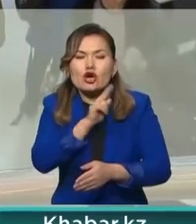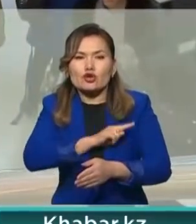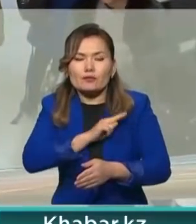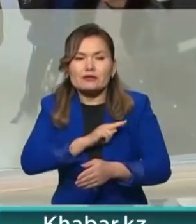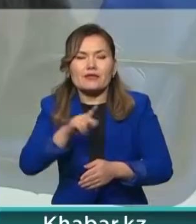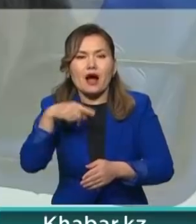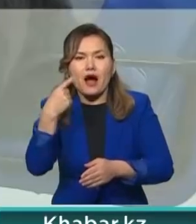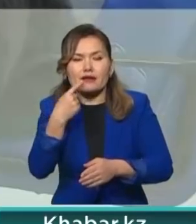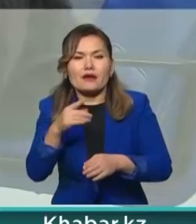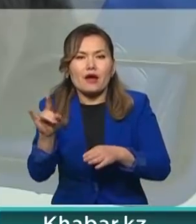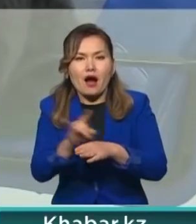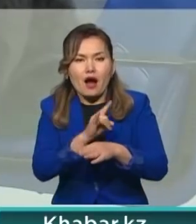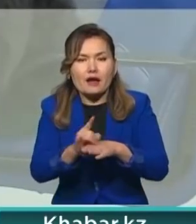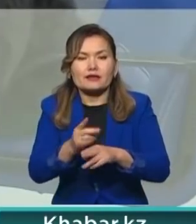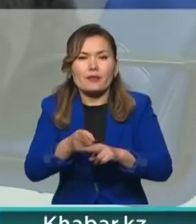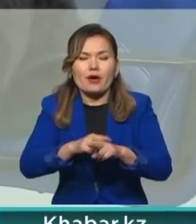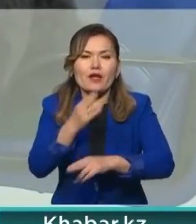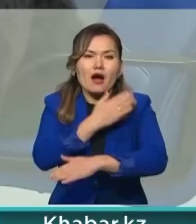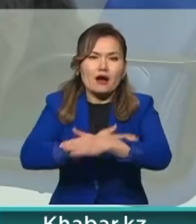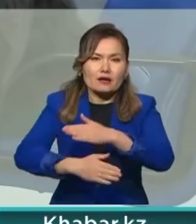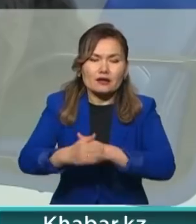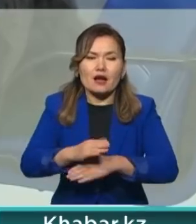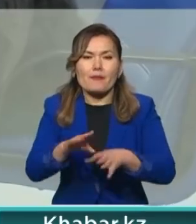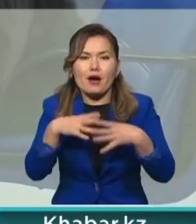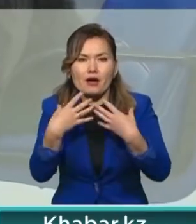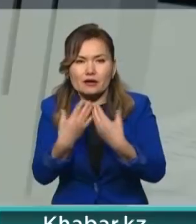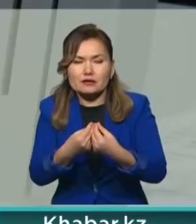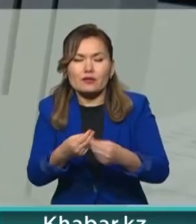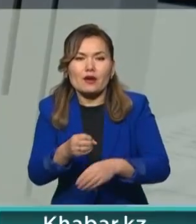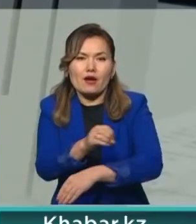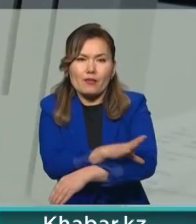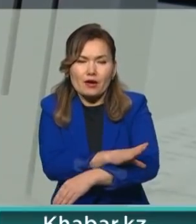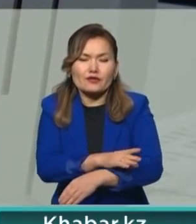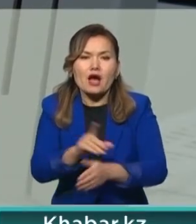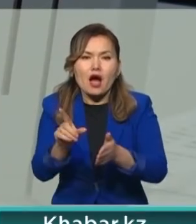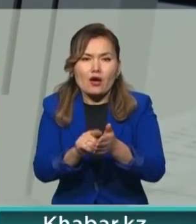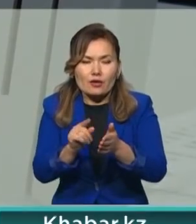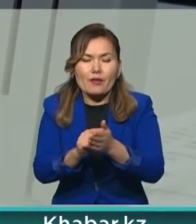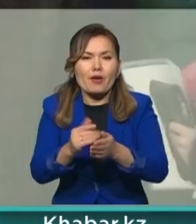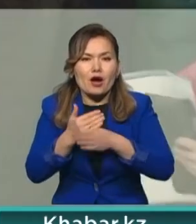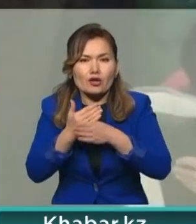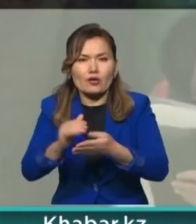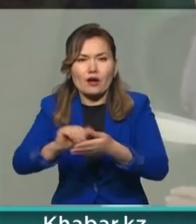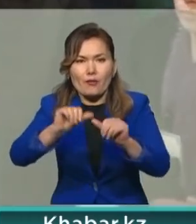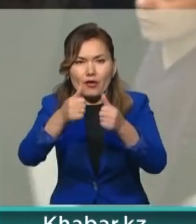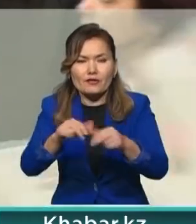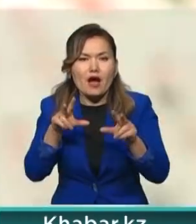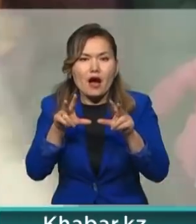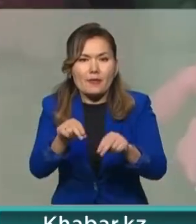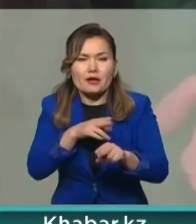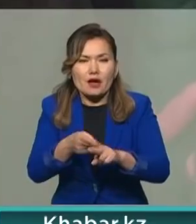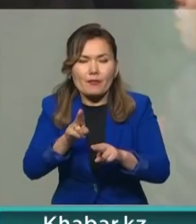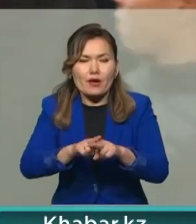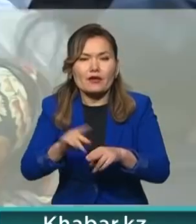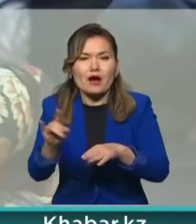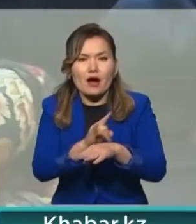жалғызбасты аналар мен мүгедектерге, сондай-ақ аз қамтылған отбасыларға қаржылай әлеуметтік көмек алып беремін деп уәде берген. Жалпыстың